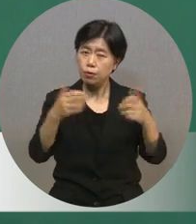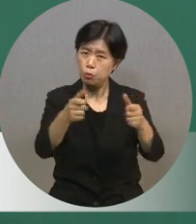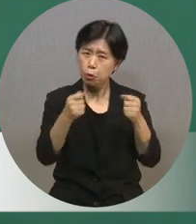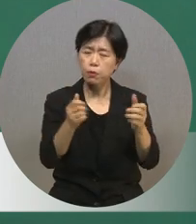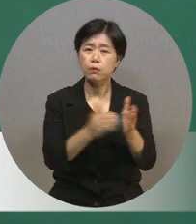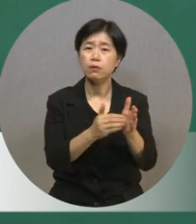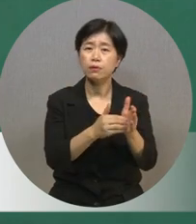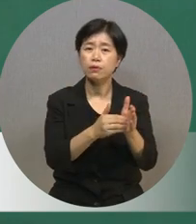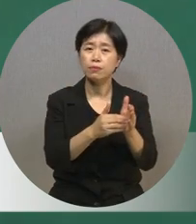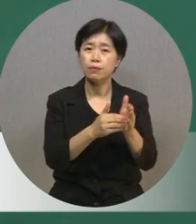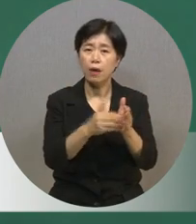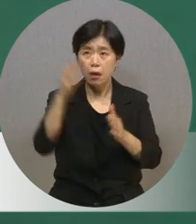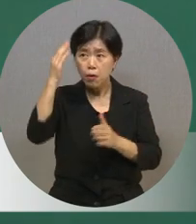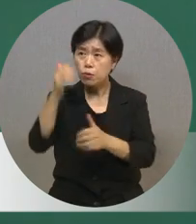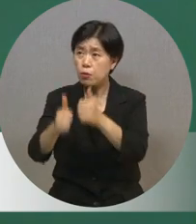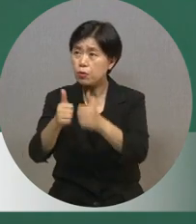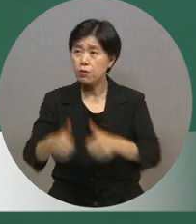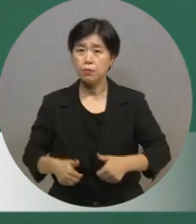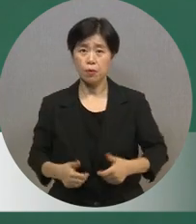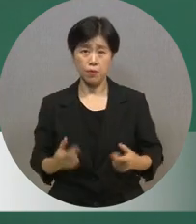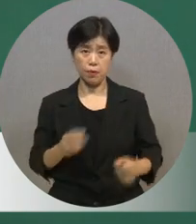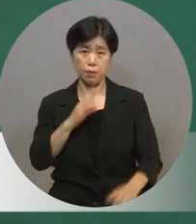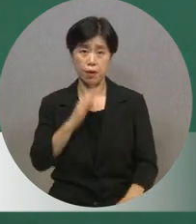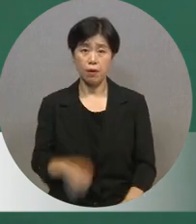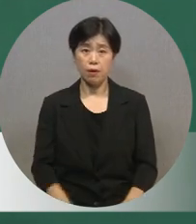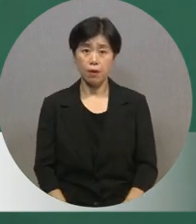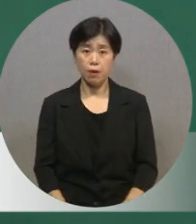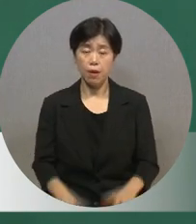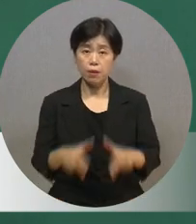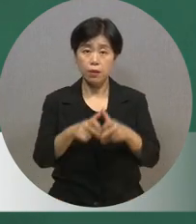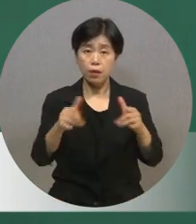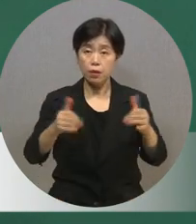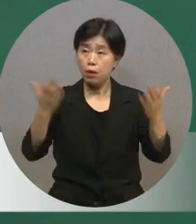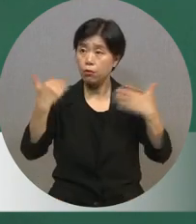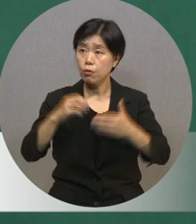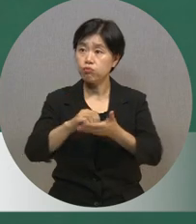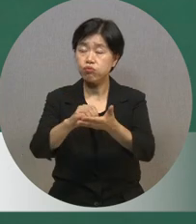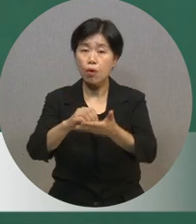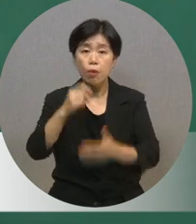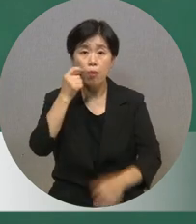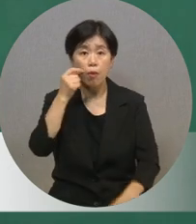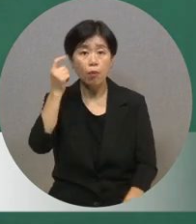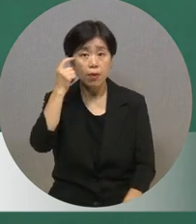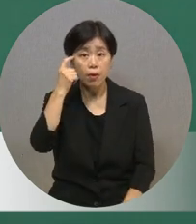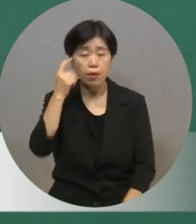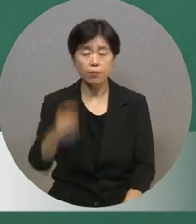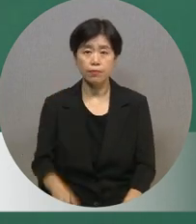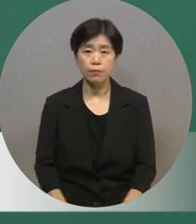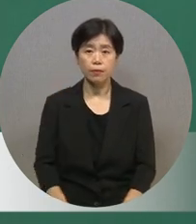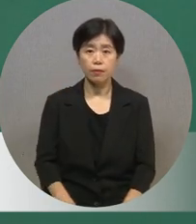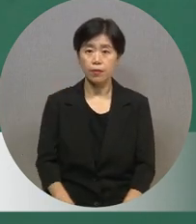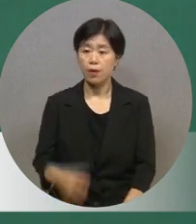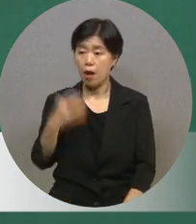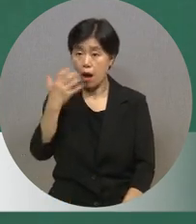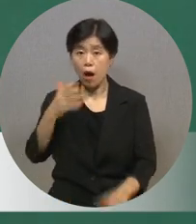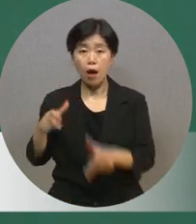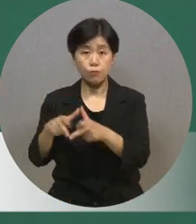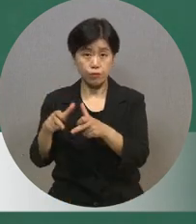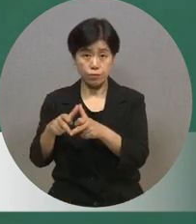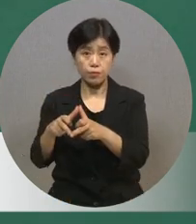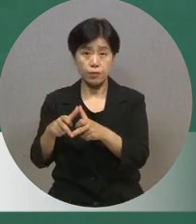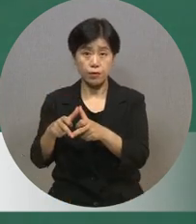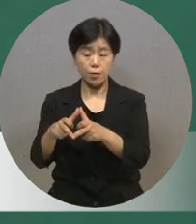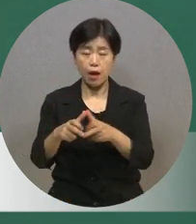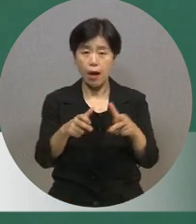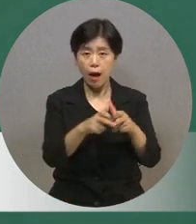교육이 중심이었습니다. 왜 그렇게 공부를 장애인들이 할 수 없었냐고 물어보세요. 비장애인 중심의 학습 속도는 느린